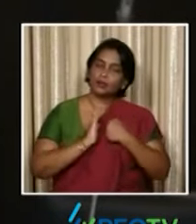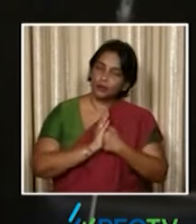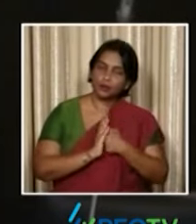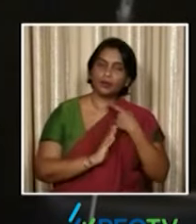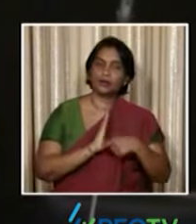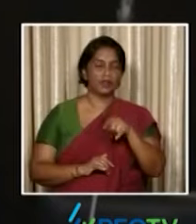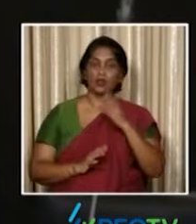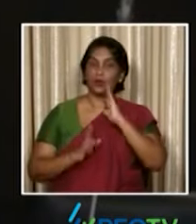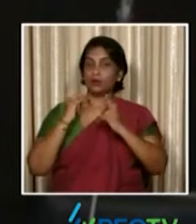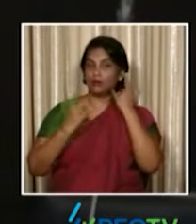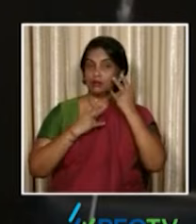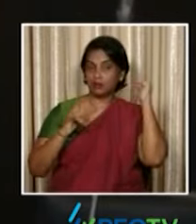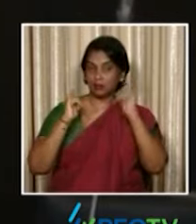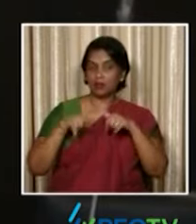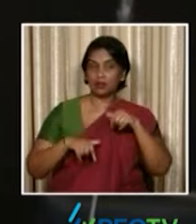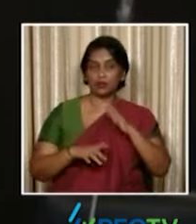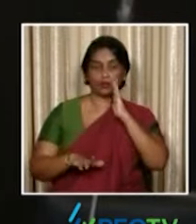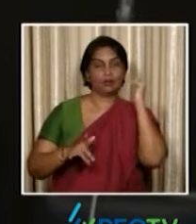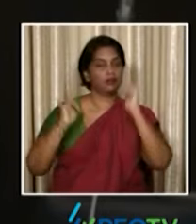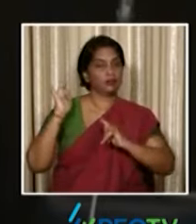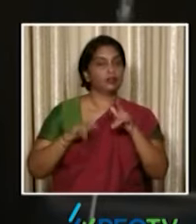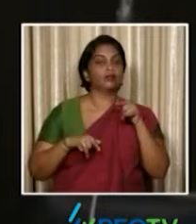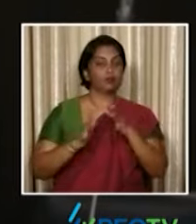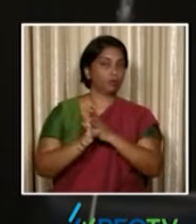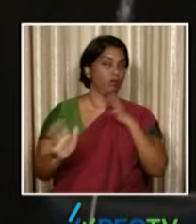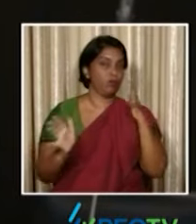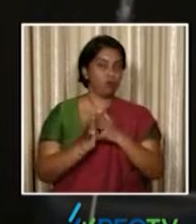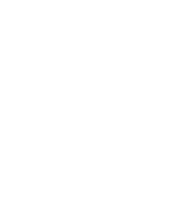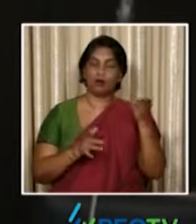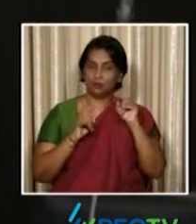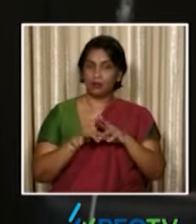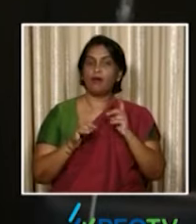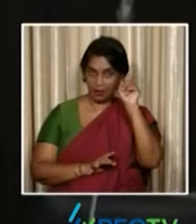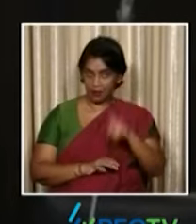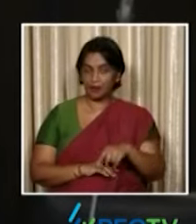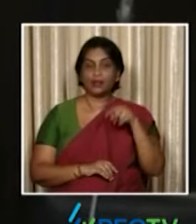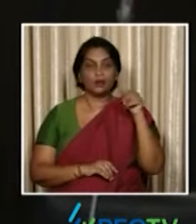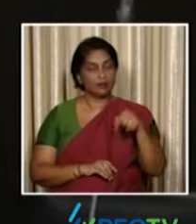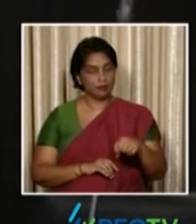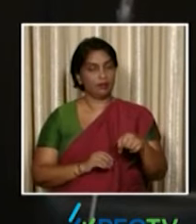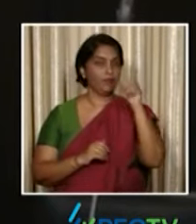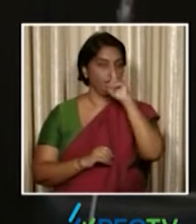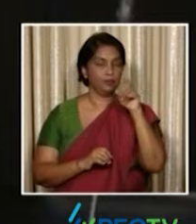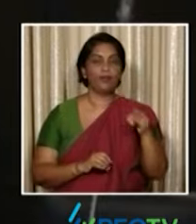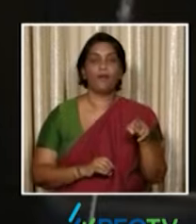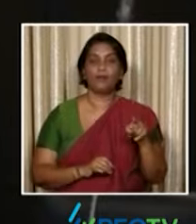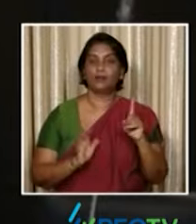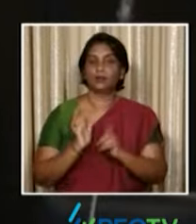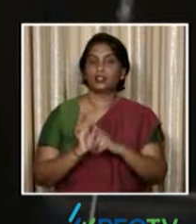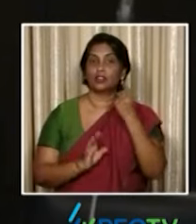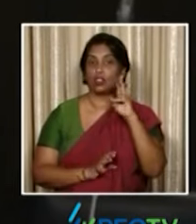රටේ සමස්ත ජනතාවට. මම අද අපි කතා කරනවා සංතරිකින් බමිනීම පෝලිං වලට යන්න වෙලා ප්‍රශ්න තෝ ඔය ප්‍රශ්න තියෙනවා. මේ මාසේ වෙනකොට ලක්ෂ